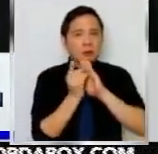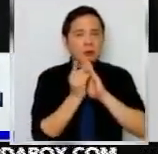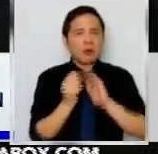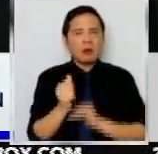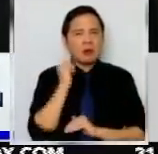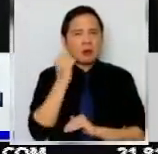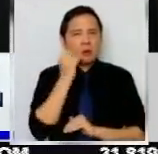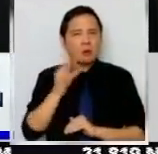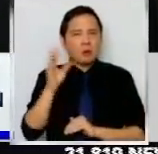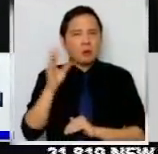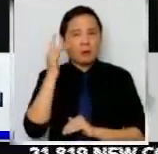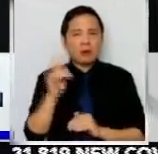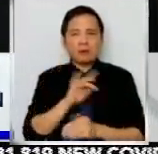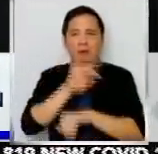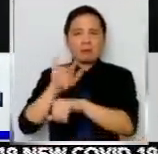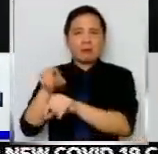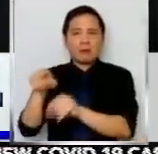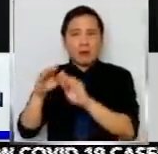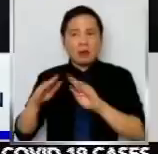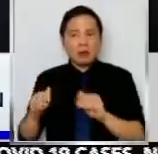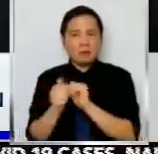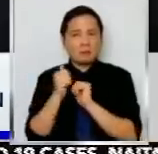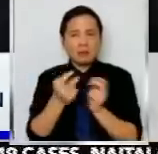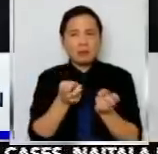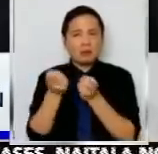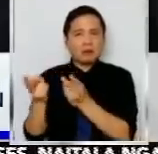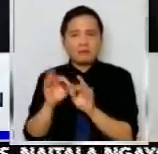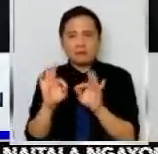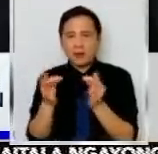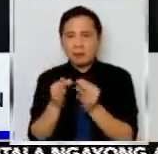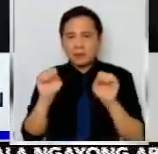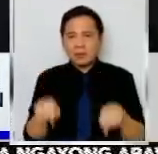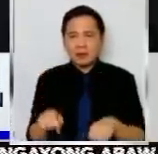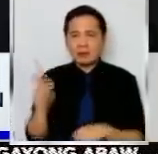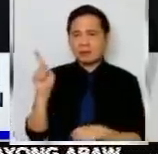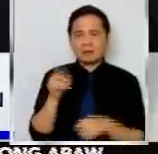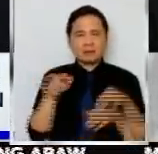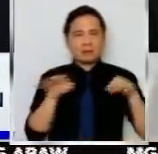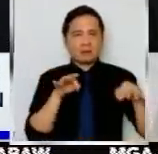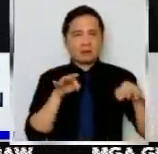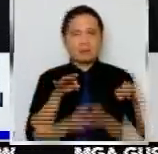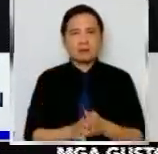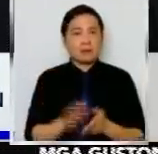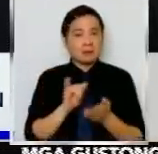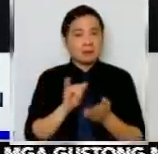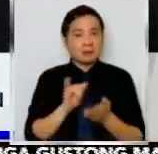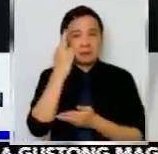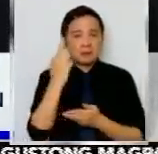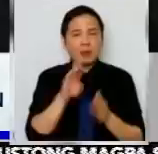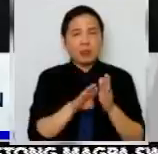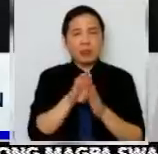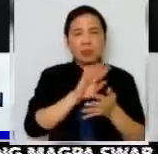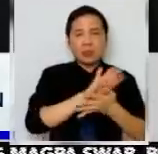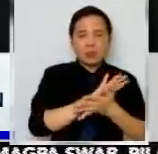of shortage, no, even before the spike, no, ng cases. Lalong nababawasan ng ating mga staff,